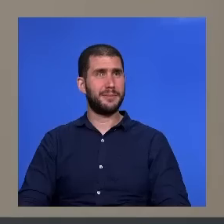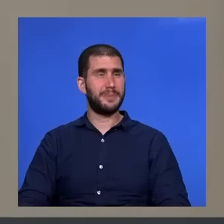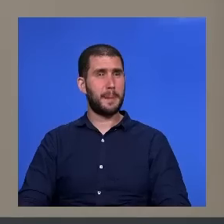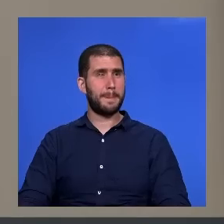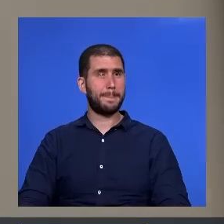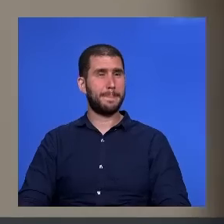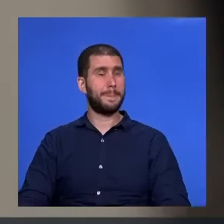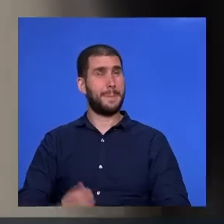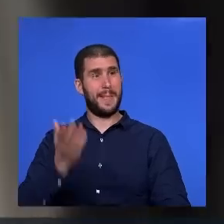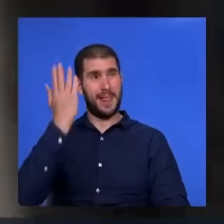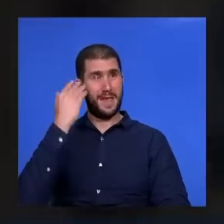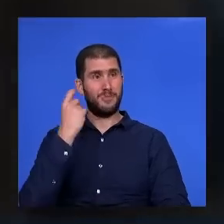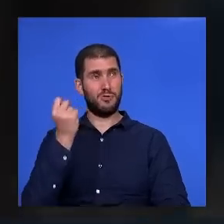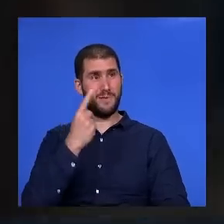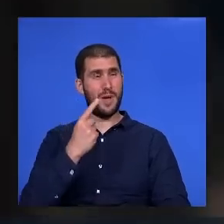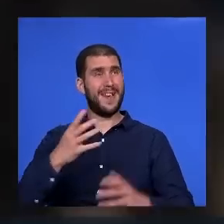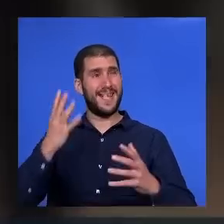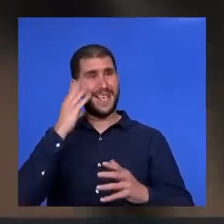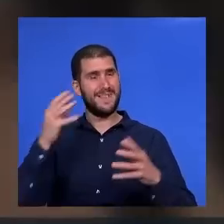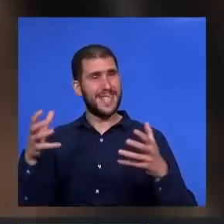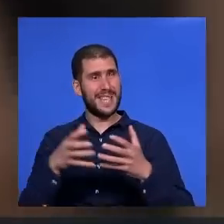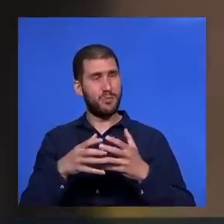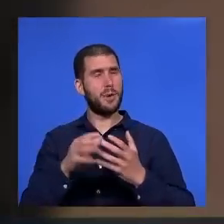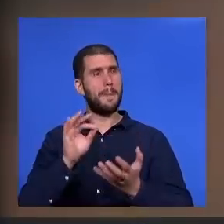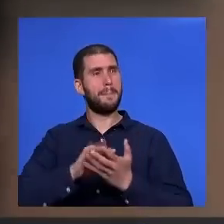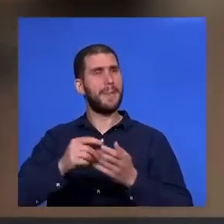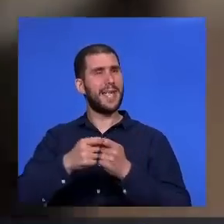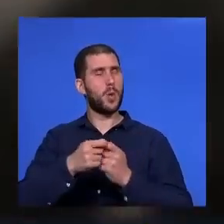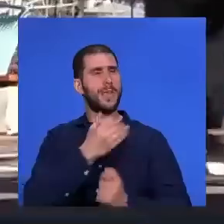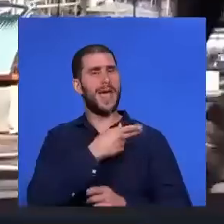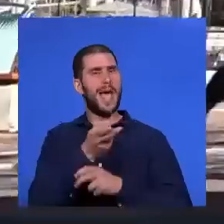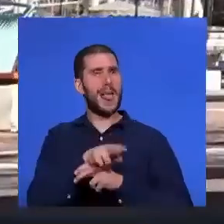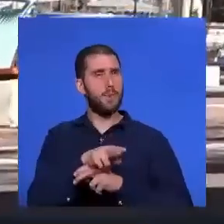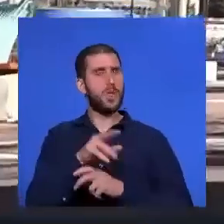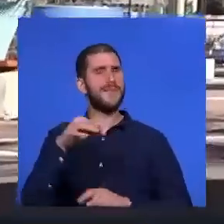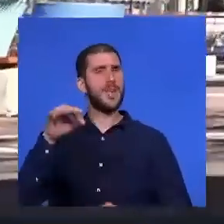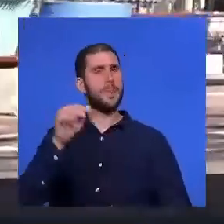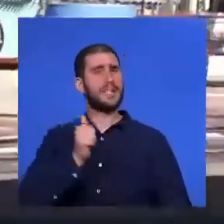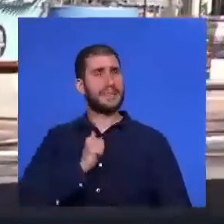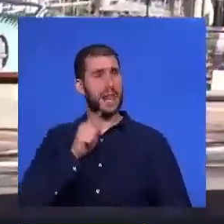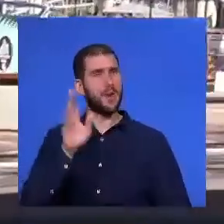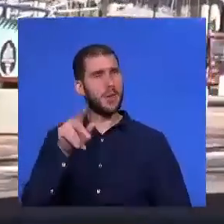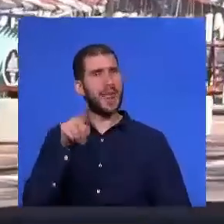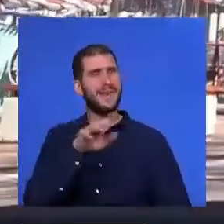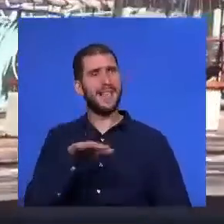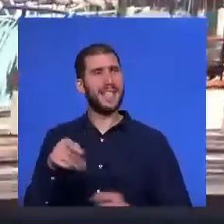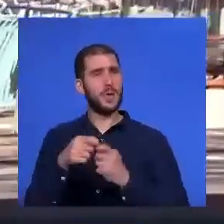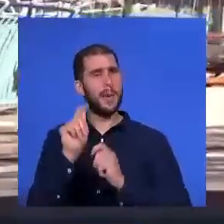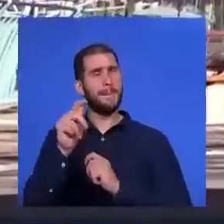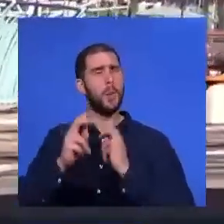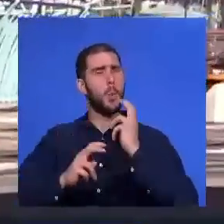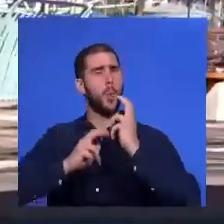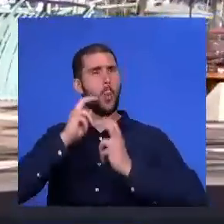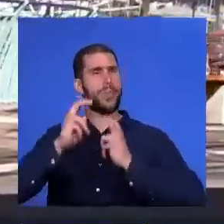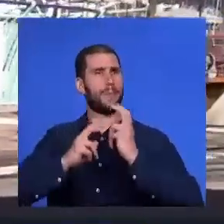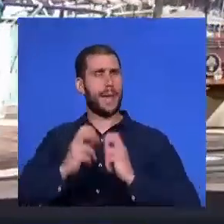רגע לפני עוד שבוע של כיף וגיבוש במסגרת ארגון אלמנות ליתומי צה"ל, הן ועוד אלפי ילדי הארגון הגיעו ללונה